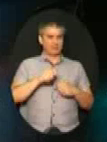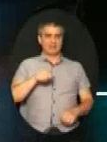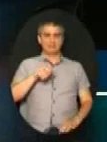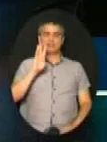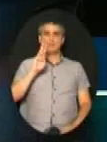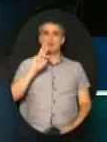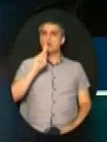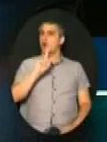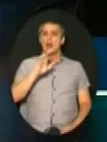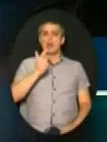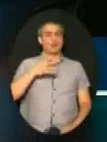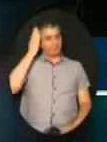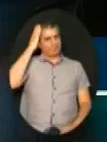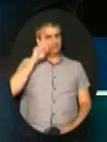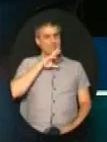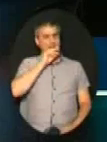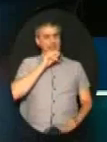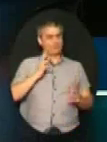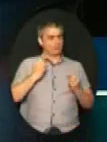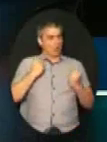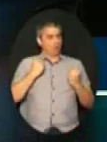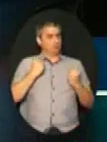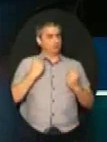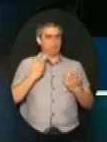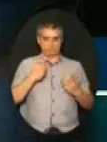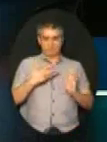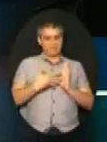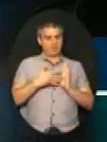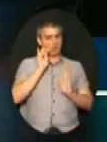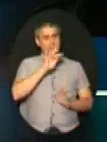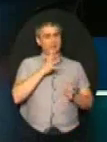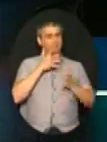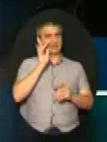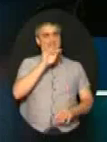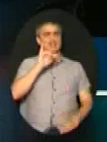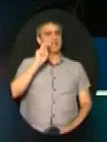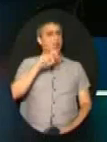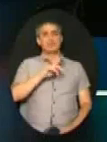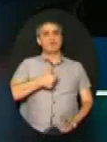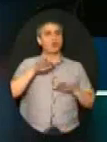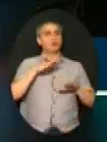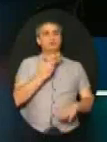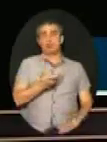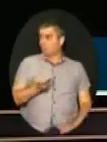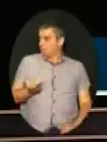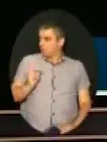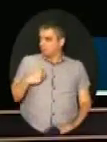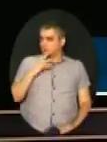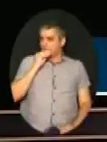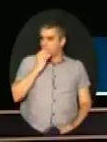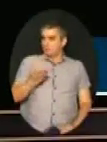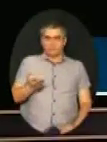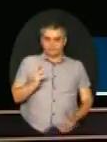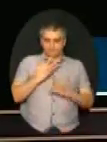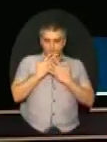ברקו, למה נפתלי בנט צריך לדבר בכזו עוצמתיות כביקורת על המתקפה נגד יעלון? איפה ראש הממשלה? מה יש לדבר? זה